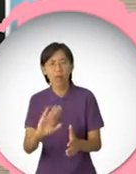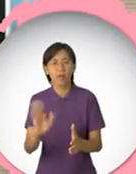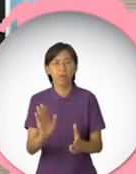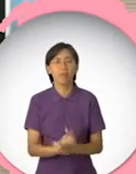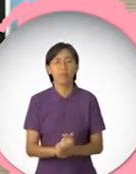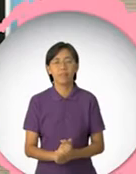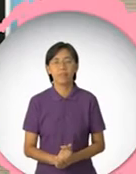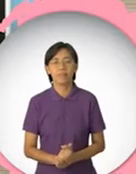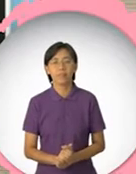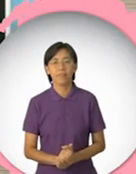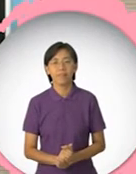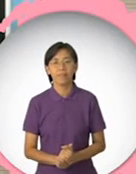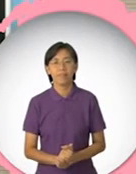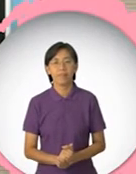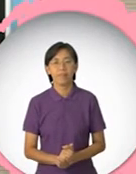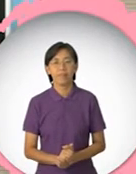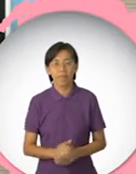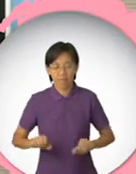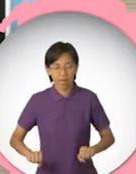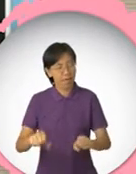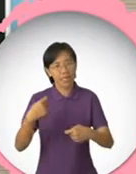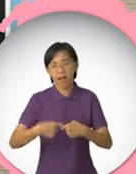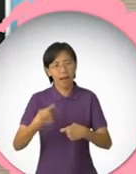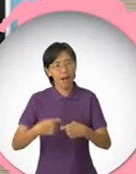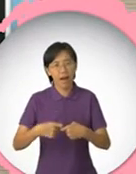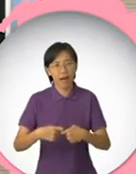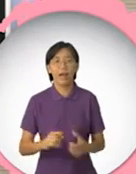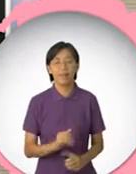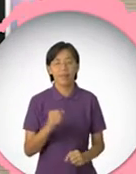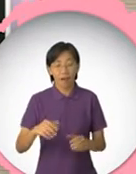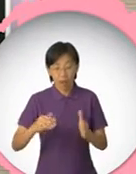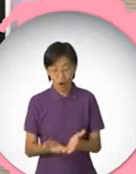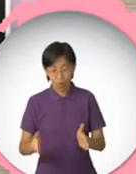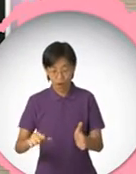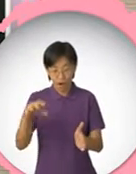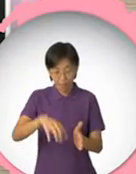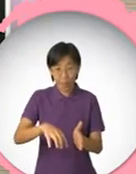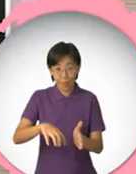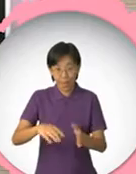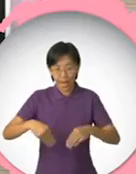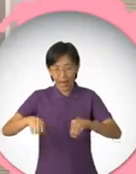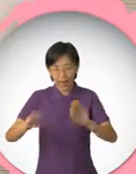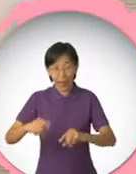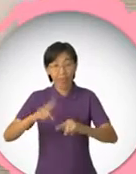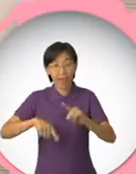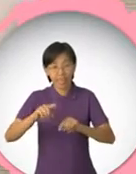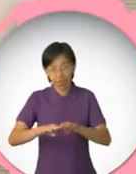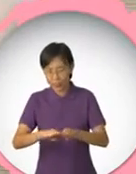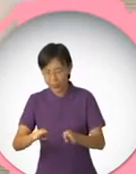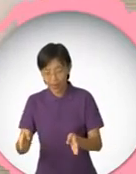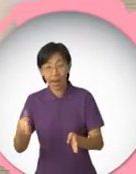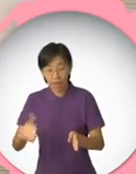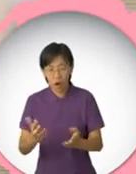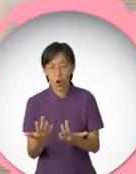ที่ได้จะชื้นเกินไปทำให้เรารีดลำบาก อันนี้ก็แรปเสร็จแล้วก็ทิ้งไว้ครึ่งชั่วโมงนะครับ ค่ะระหว่างที่ร